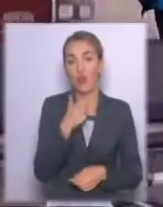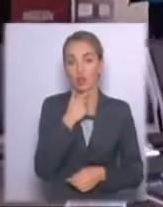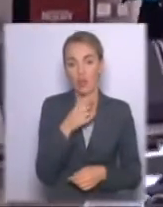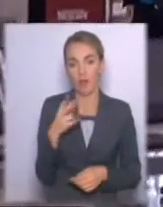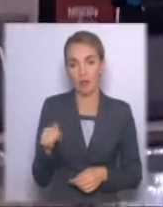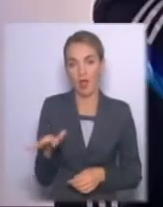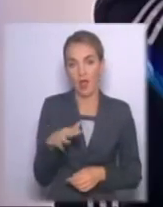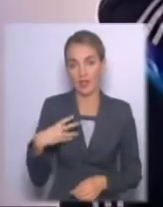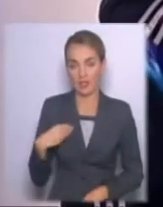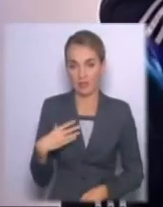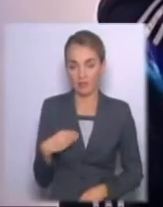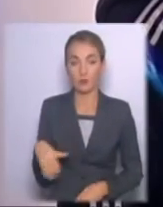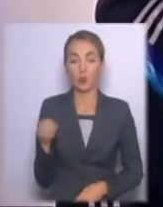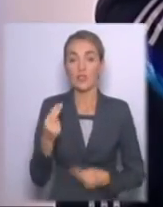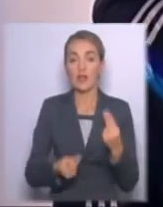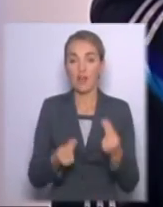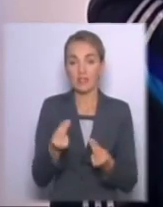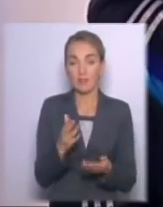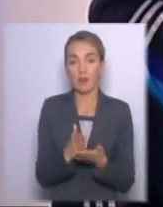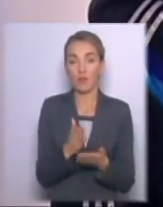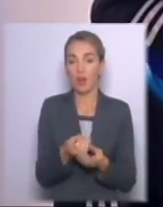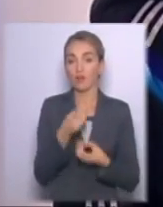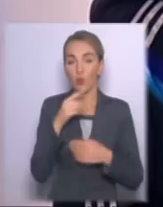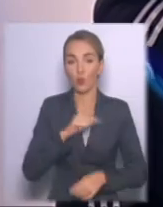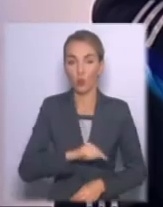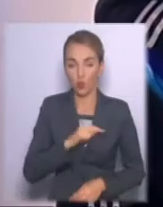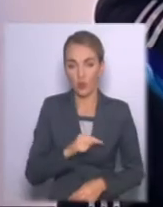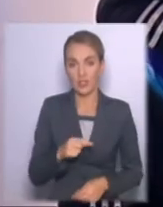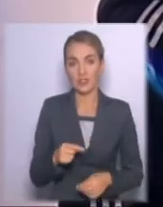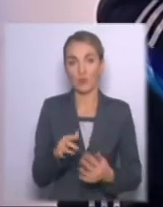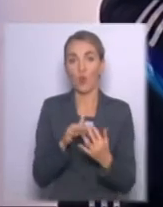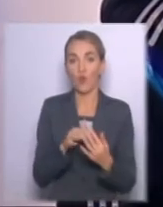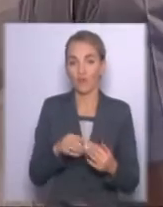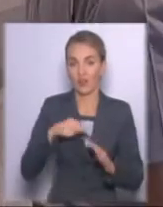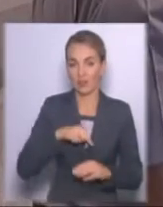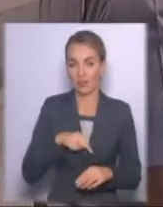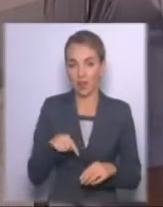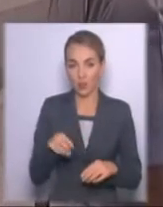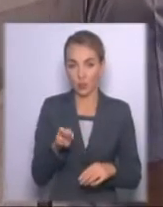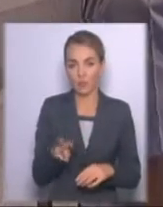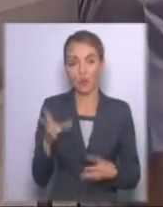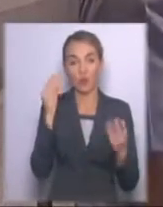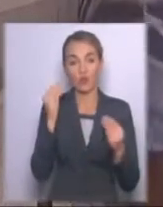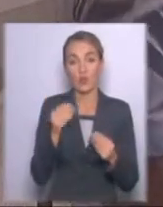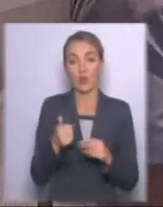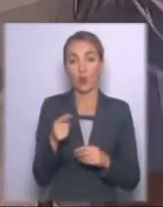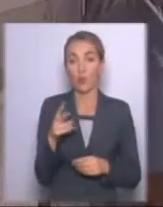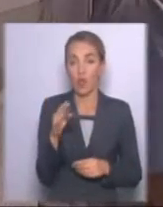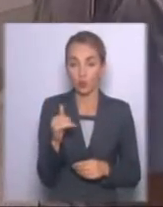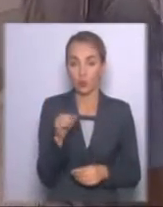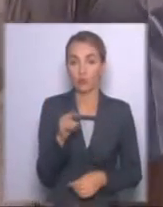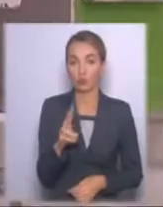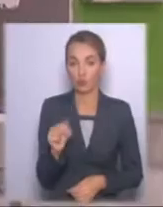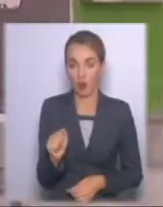на арені Львів. Усі гравці перебували в доброму гуморі та з бойовим настроєм, враховуючи легіонерів Коноплянку та